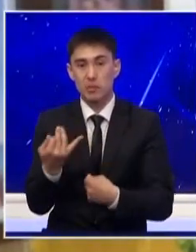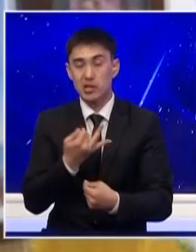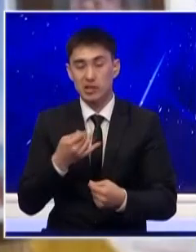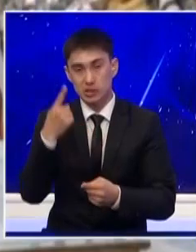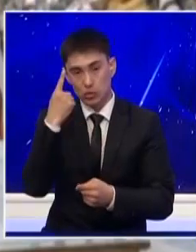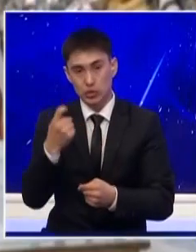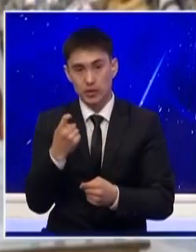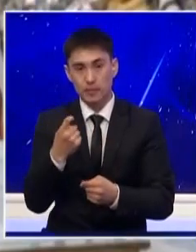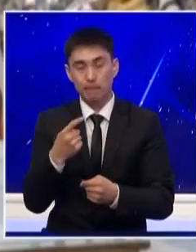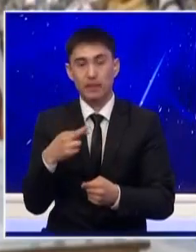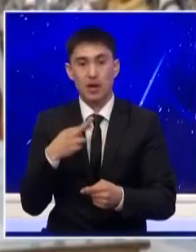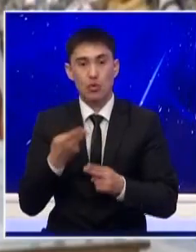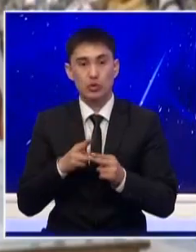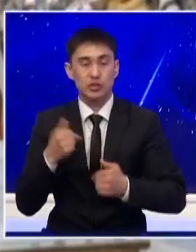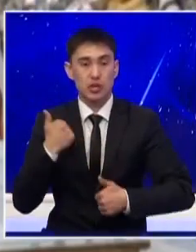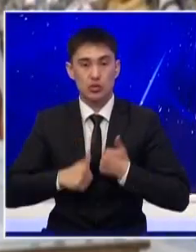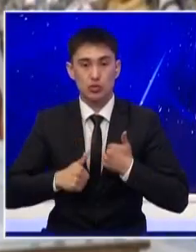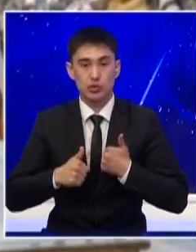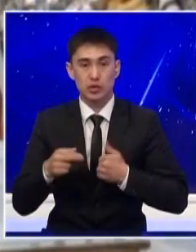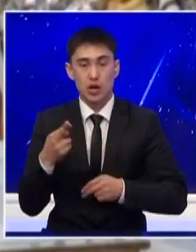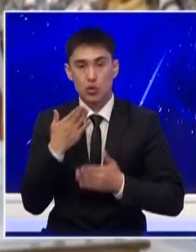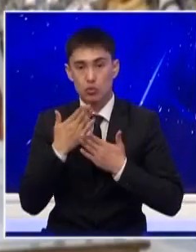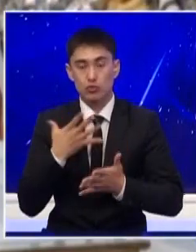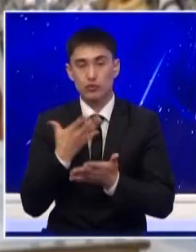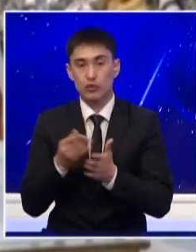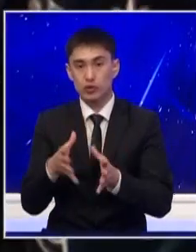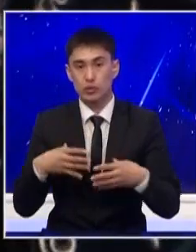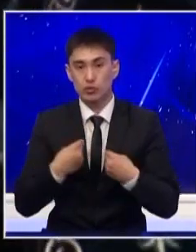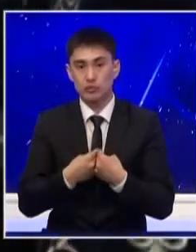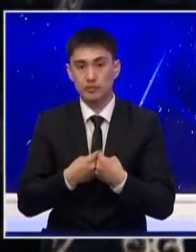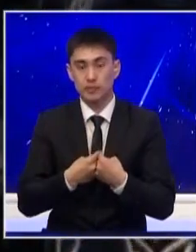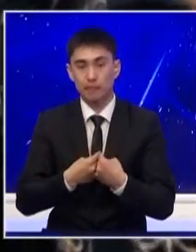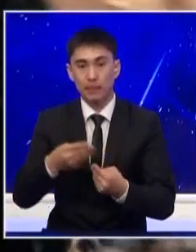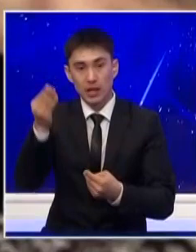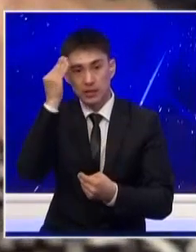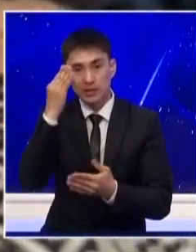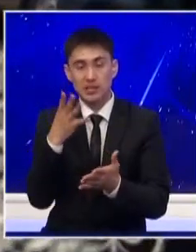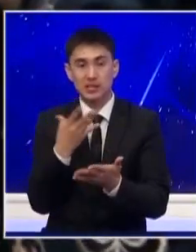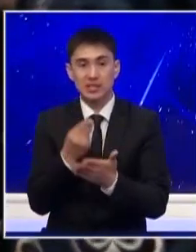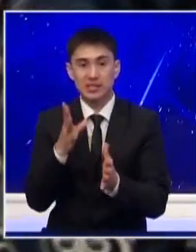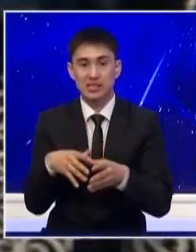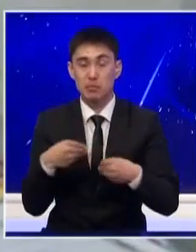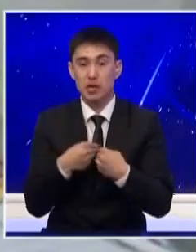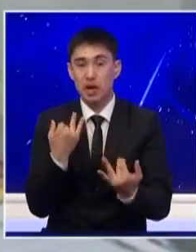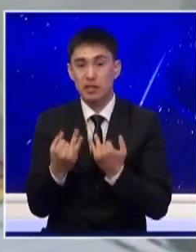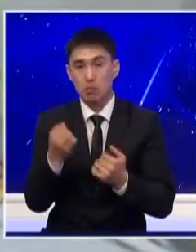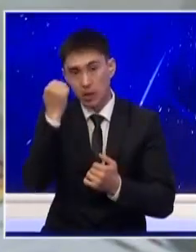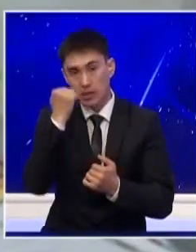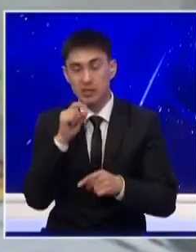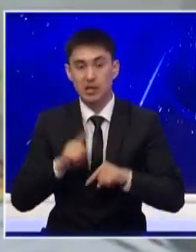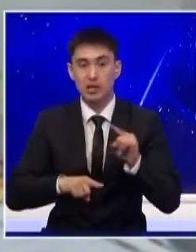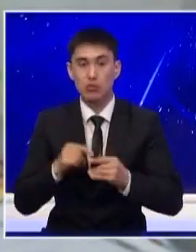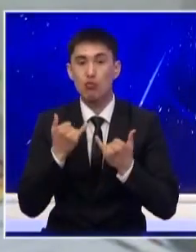это узнать. Я очень ей горжусь, я очень люблю свою семью. Осознание ценности семейных отношений, благодарность